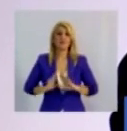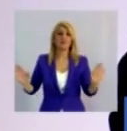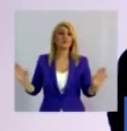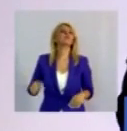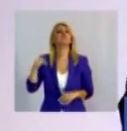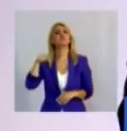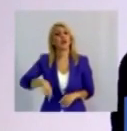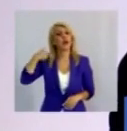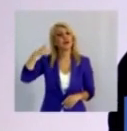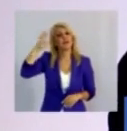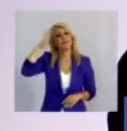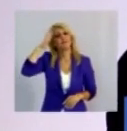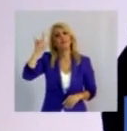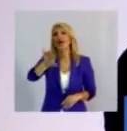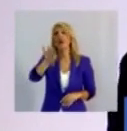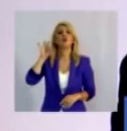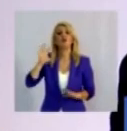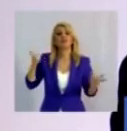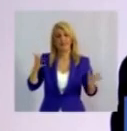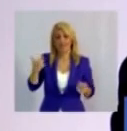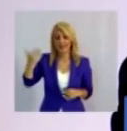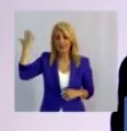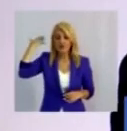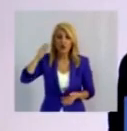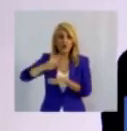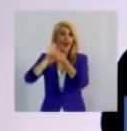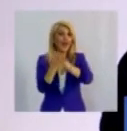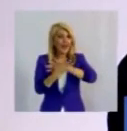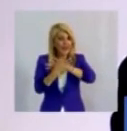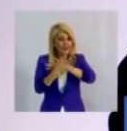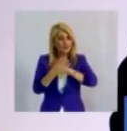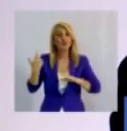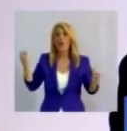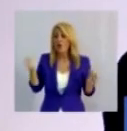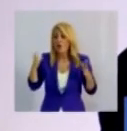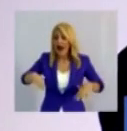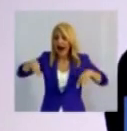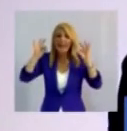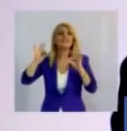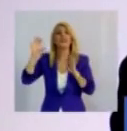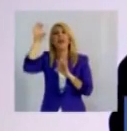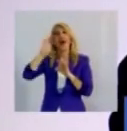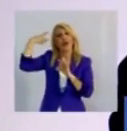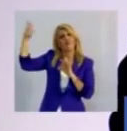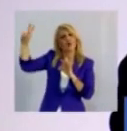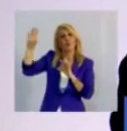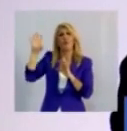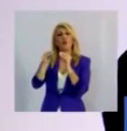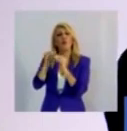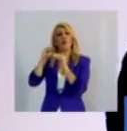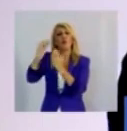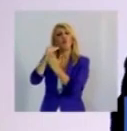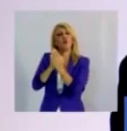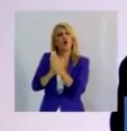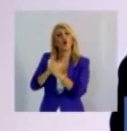είναι η εθνική μονάδα όταν ξεκίνησαν τα ευρωπαϊκά προγράμματα εκπαίδευσης και κατάρτισης το 1987